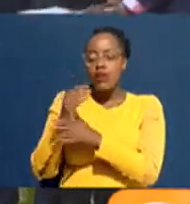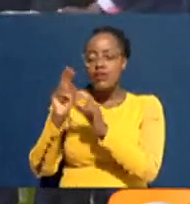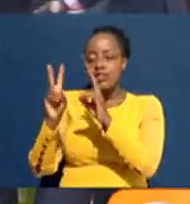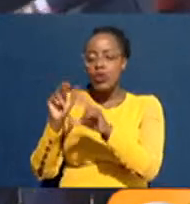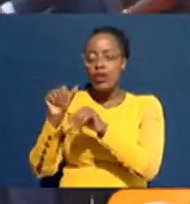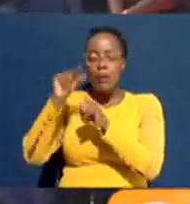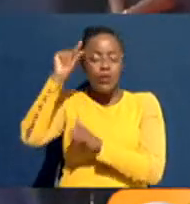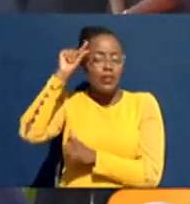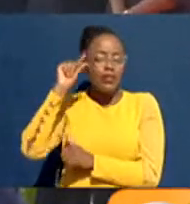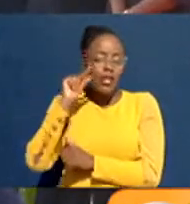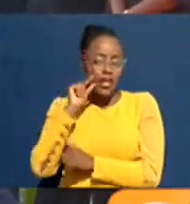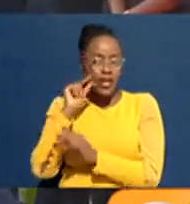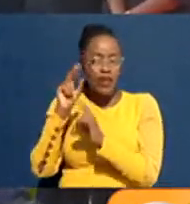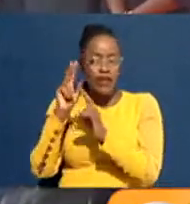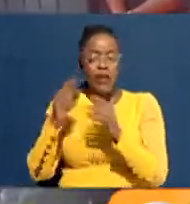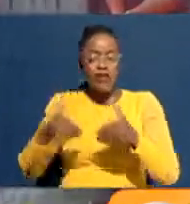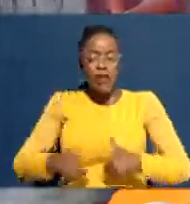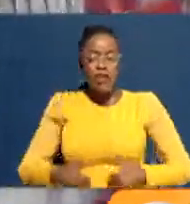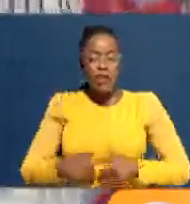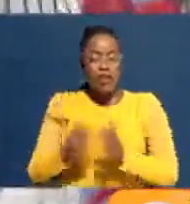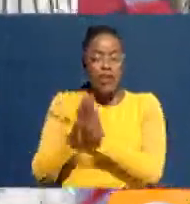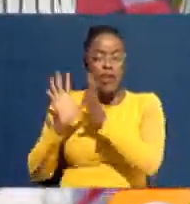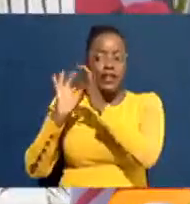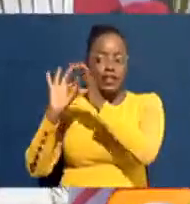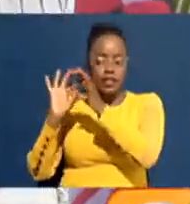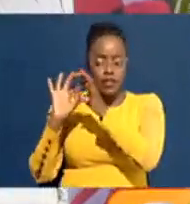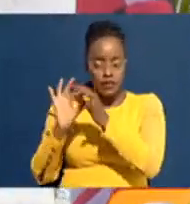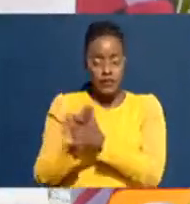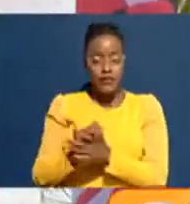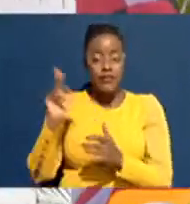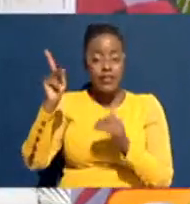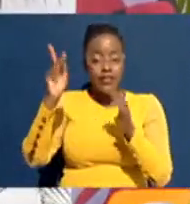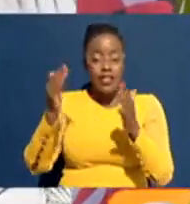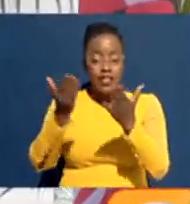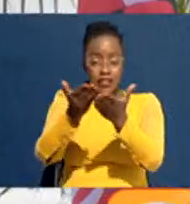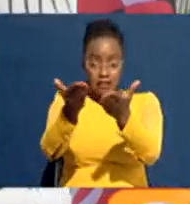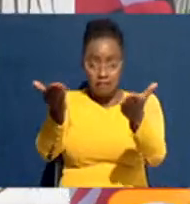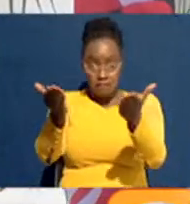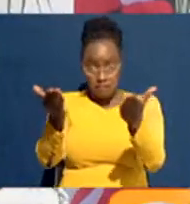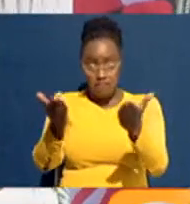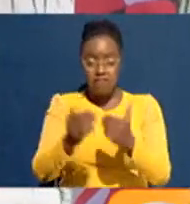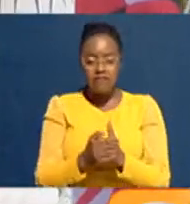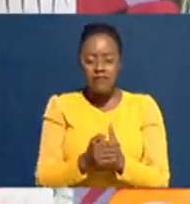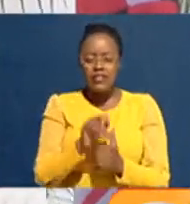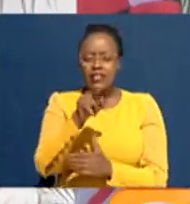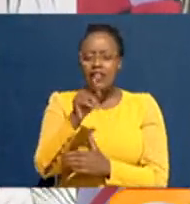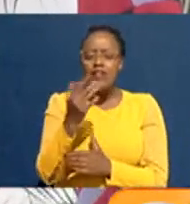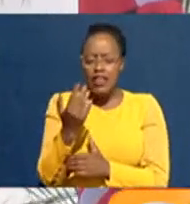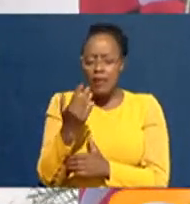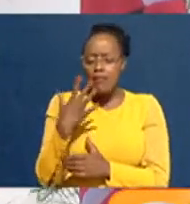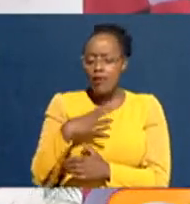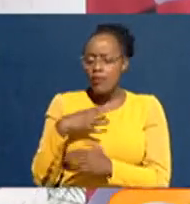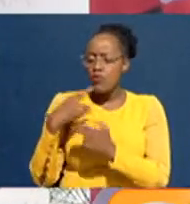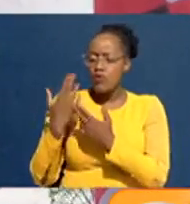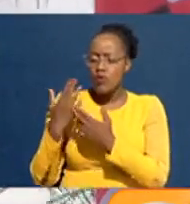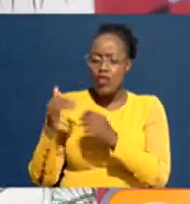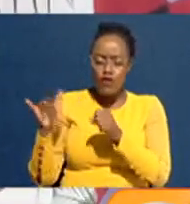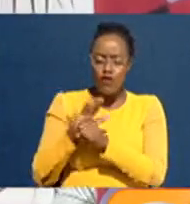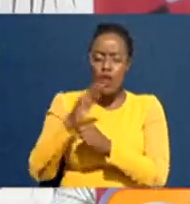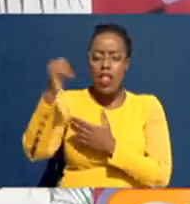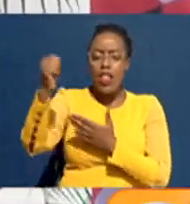ya jinsia, vijana na utamaduni. The people of Kenya are the ultimate